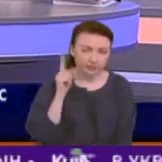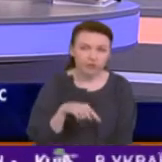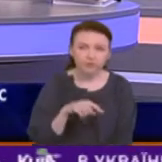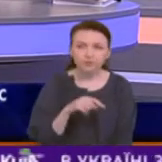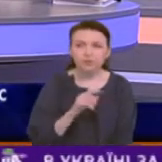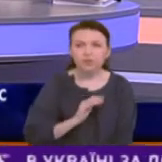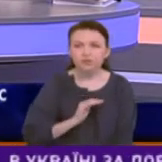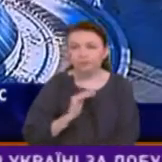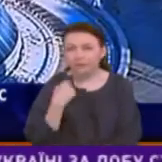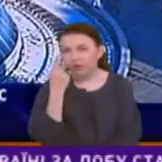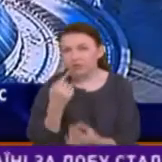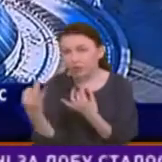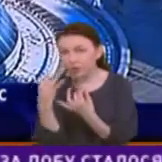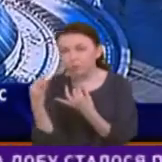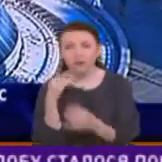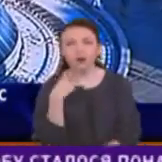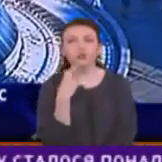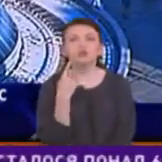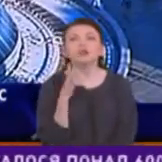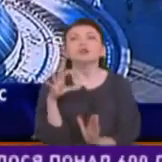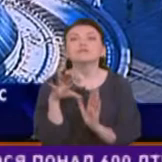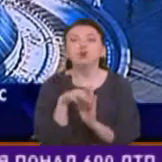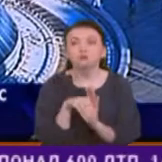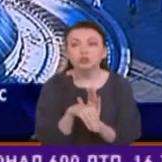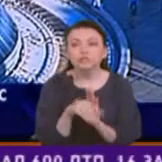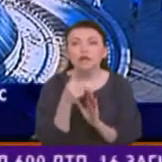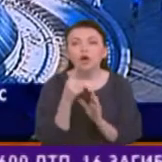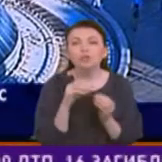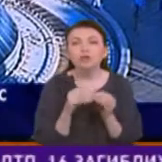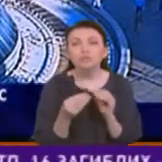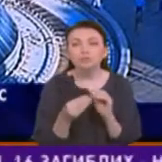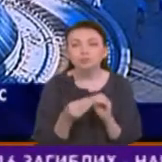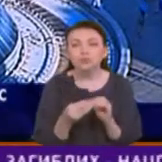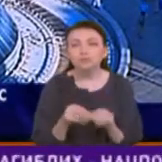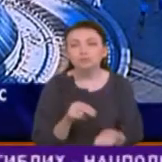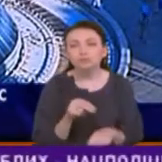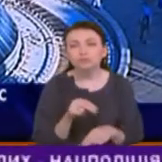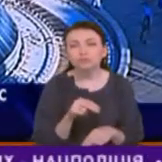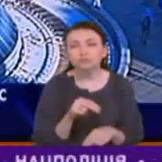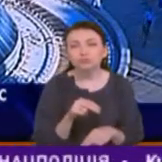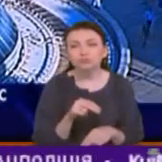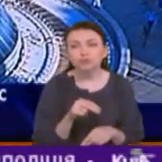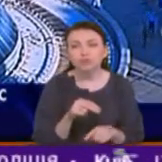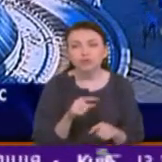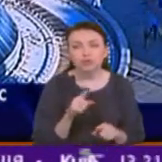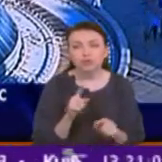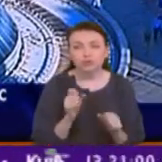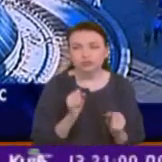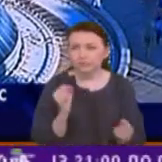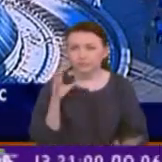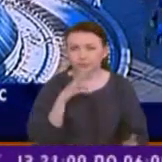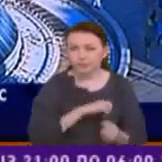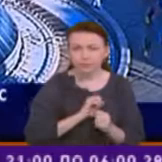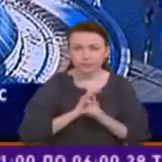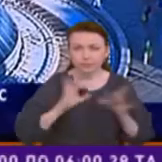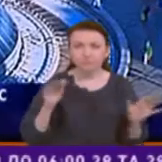приватних розмовах кажу, що в тому числі одна з проблем, через яку, ну, в лапках запалився Філарет, це